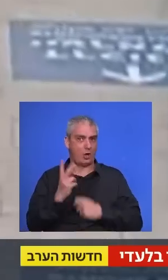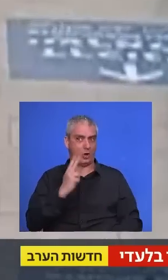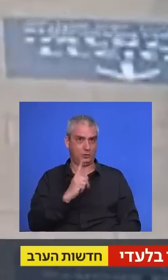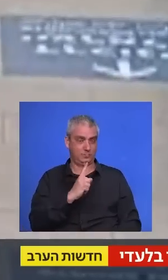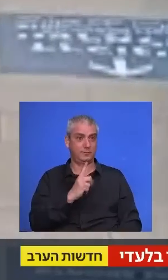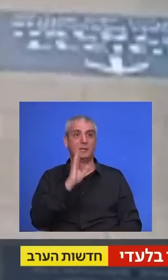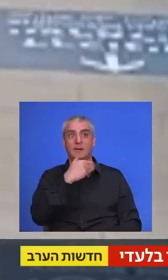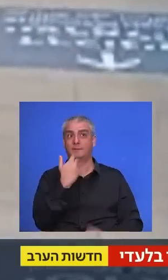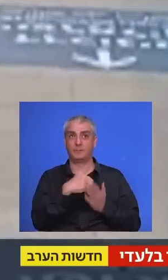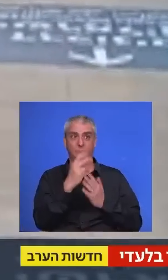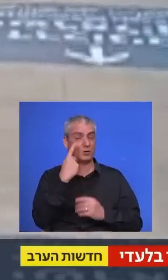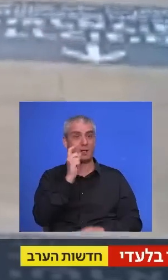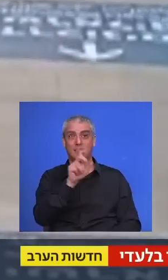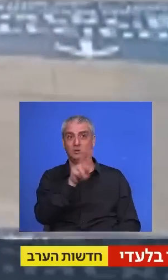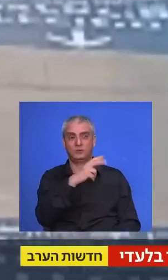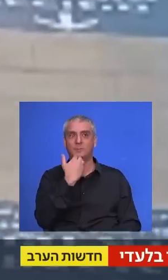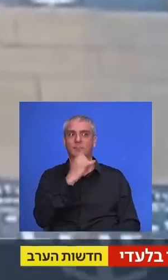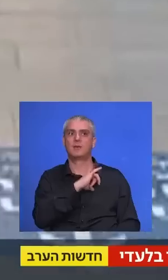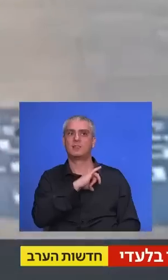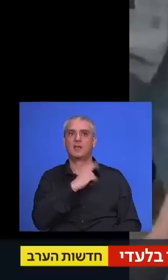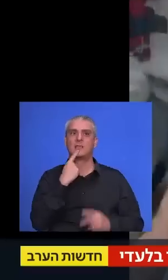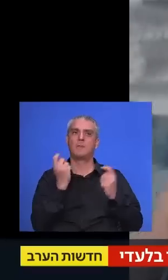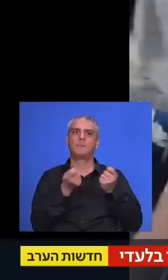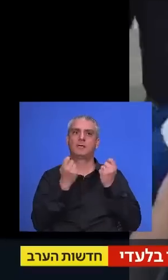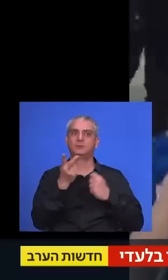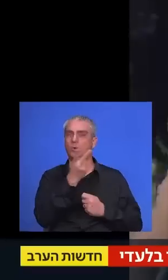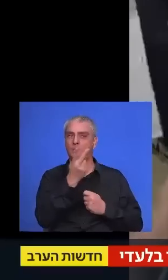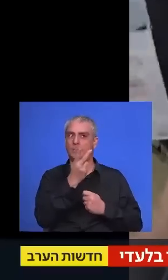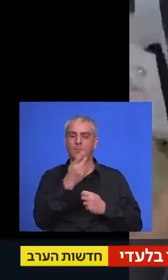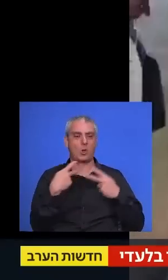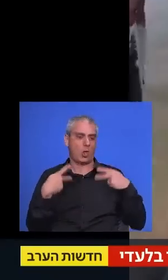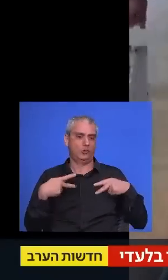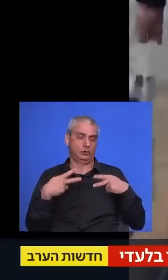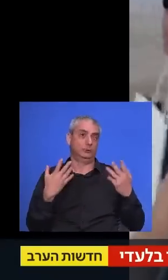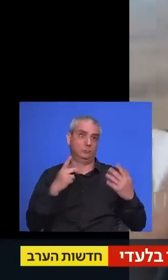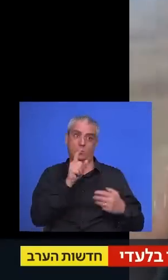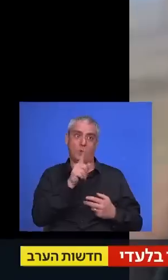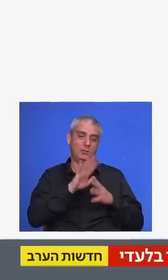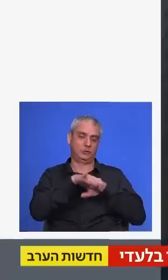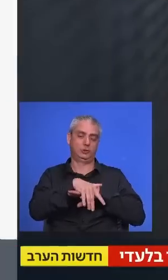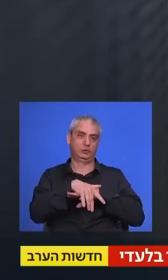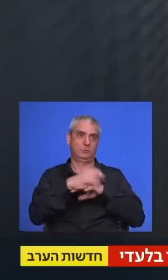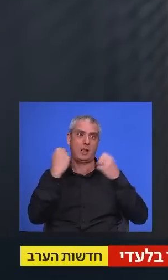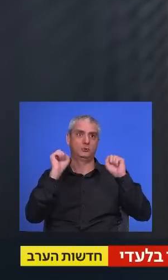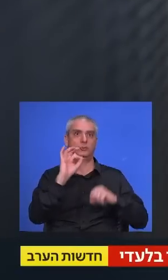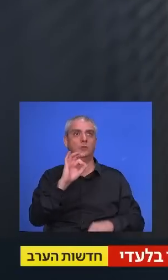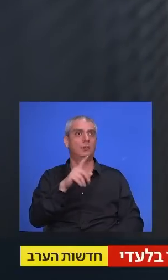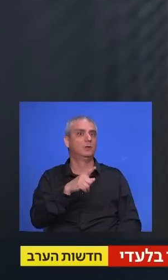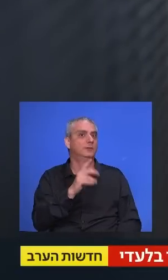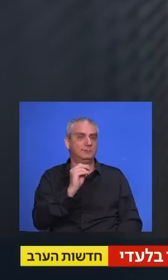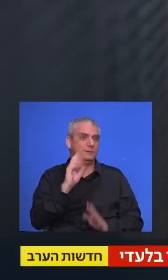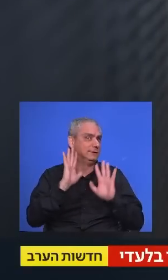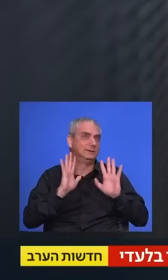בהמשך שימו לב, הנאשמים מגלים עניין בפרסום עליהם וחוששים שזה ישפיע על שחרורם. אחי, זה